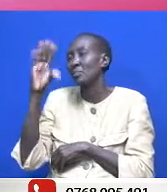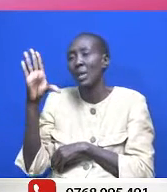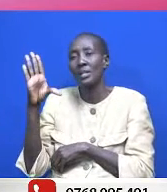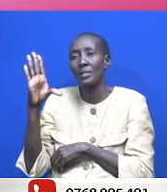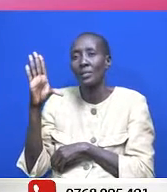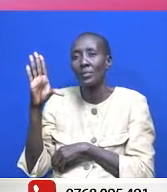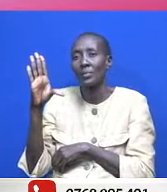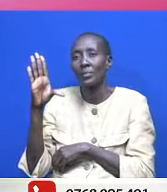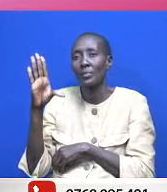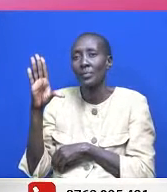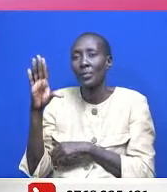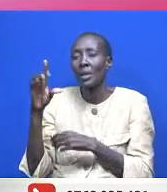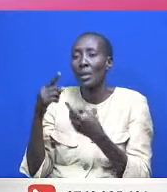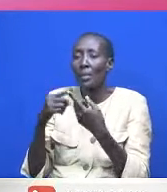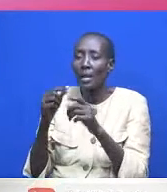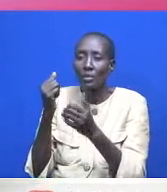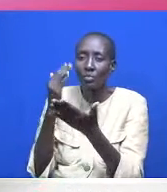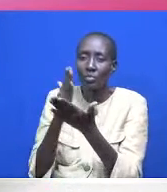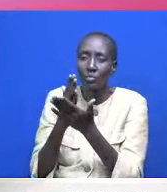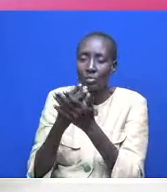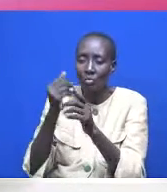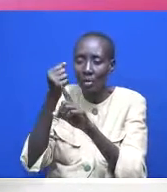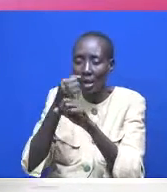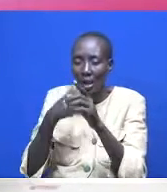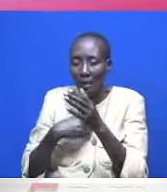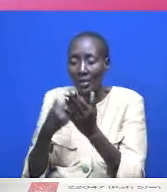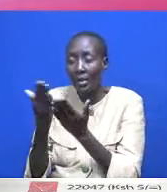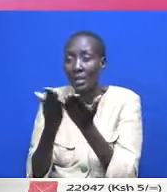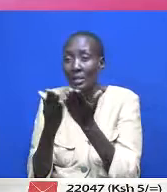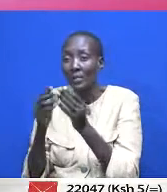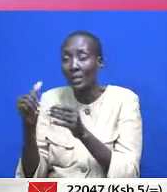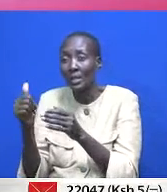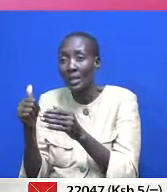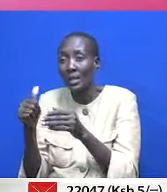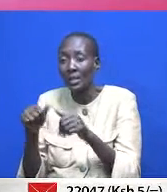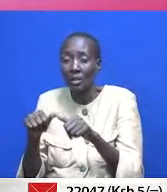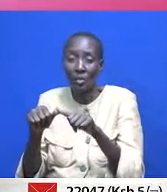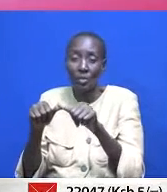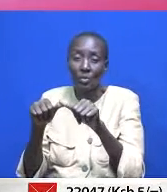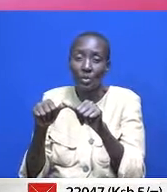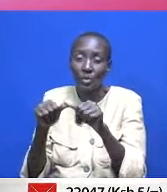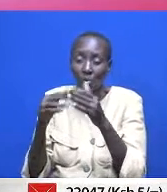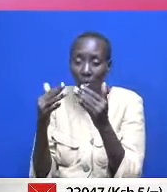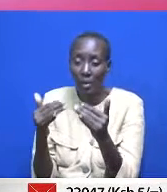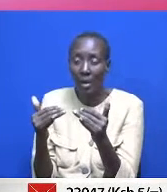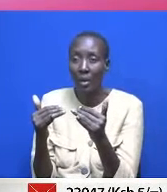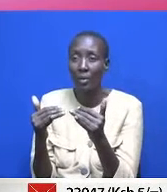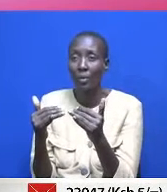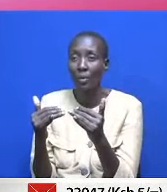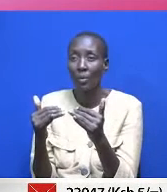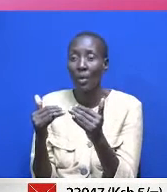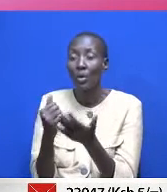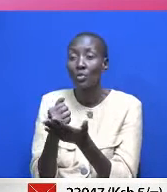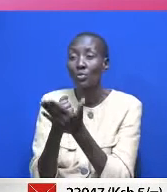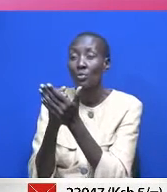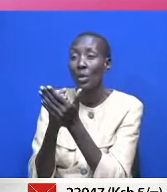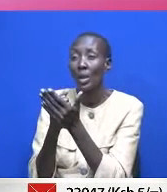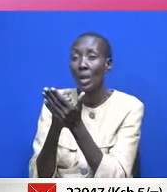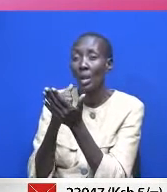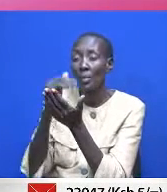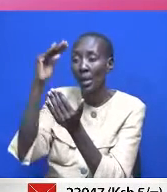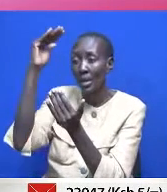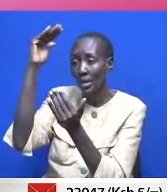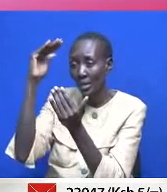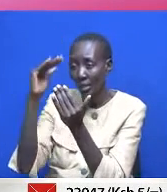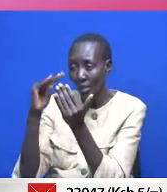Isipokuwa jitihada zinafanyika, kuna huduma zinafanyika ambaye kuna vitu ambavyo vinafanyika sasa ilete hiyo bei ya umeme